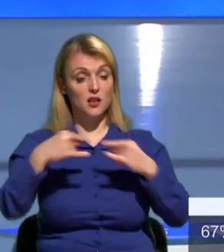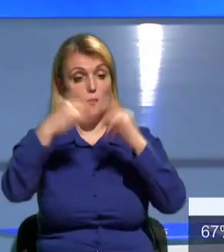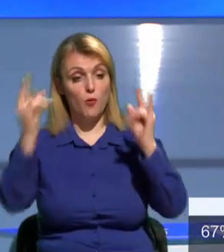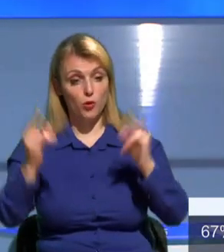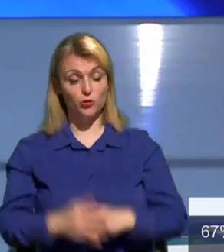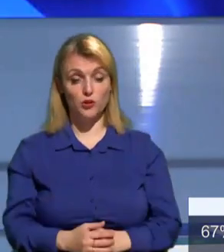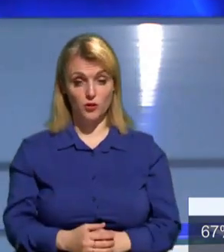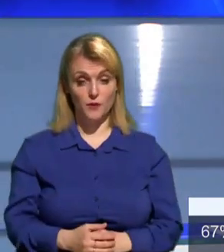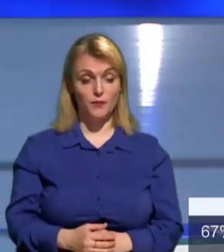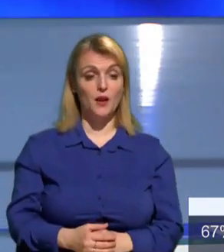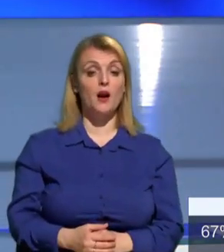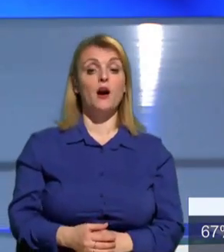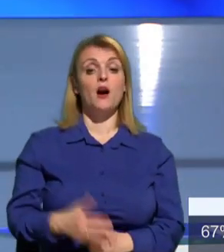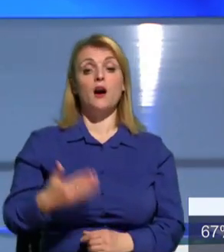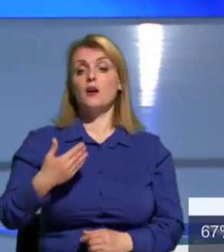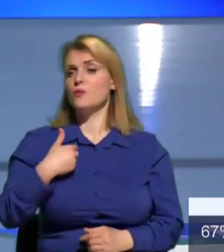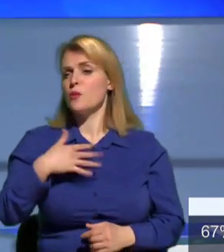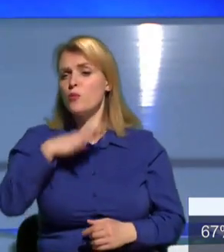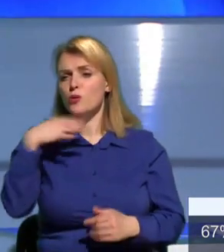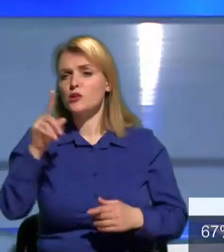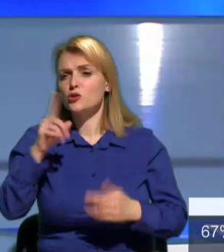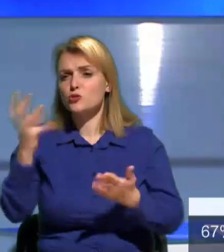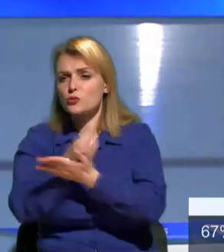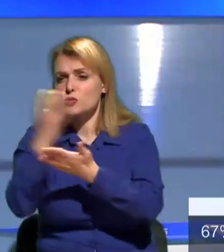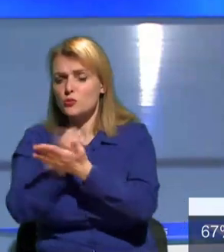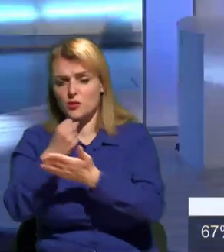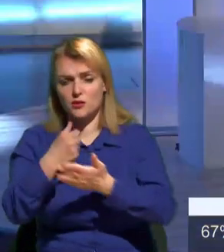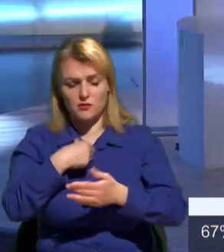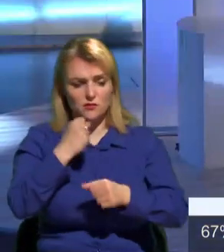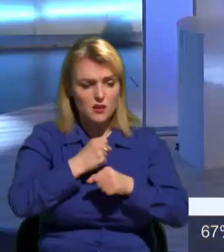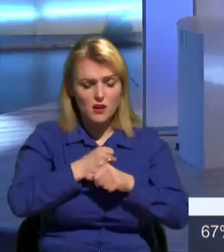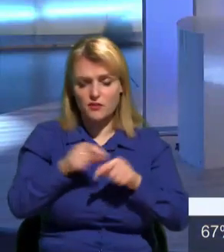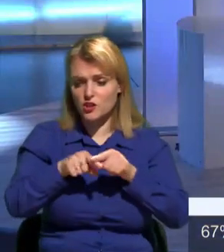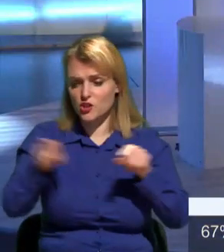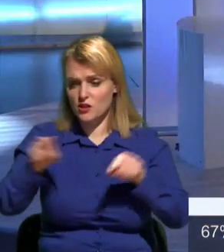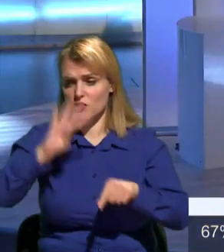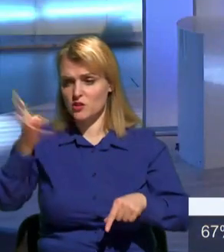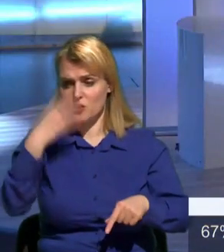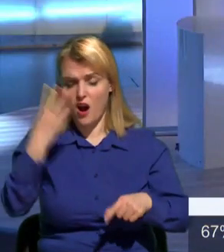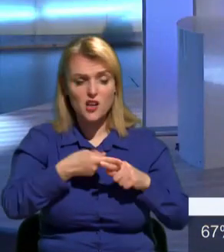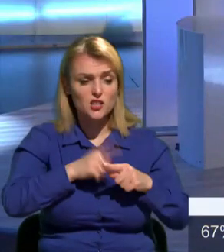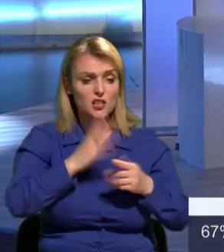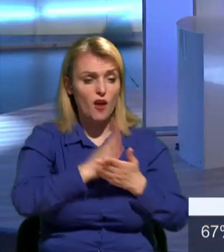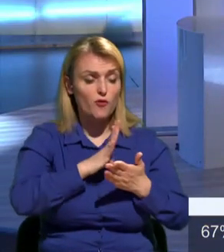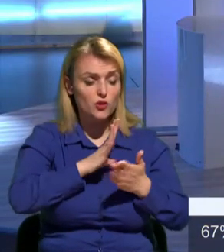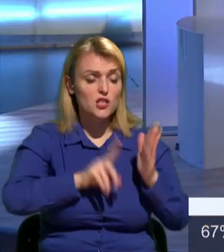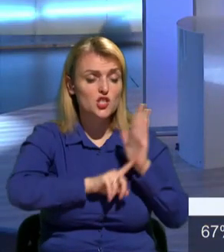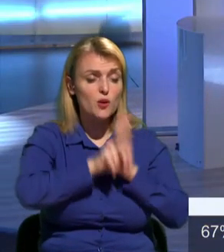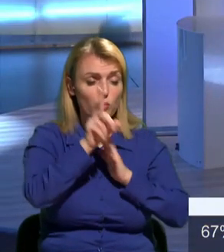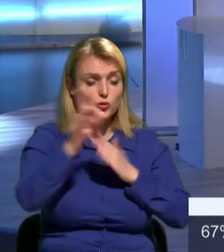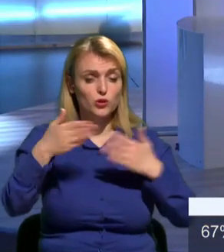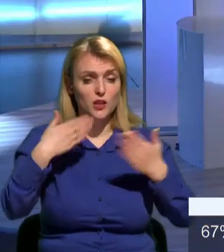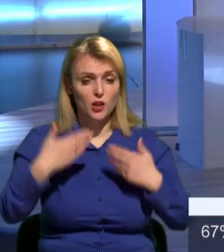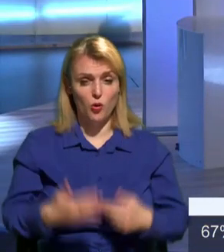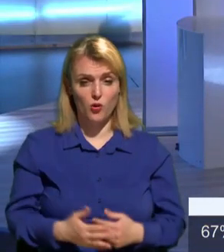terenurilor. Cu multe, multe lucruri noi am reușit între acești 4 ani. Aceasta este începutul unui dialog. Cum vede soluția